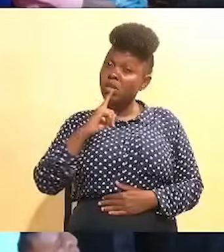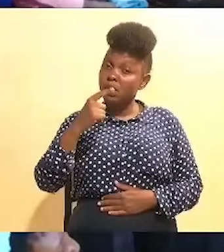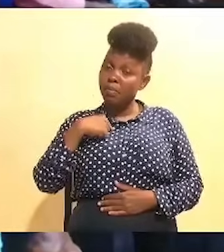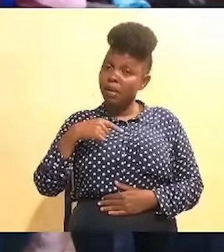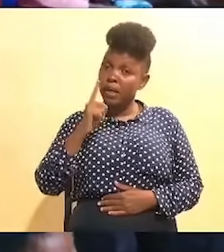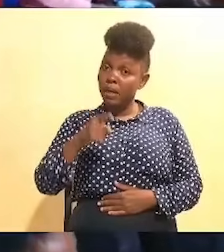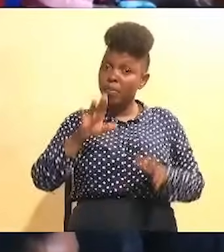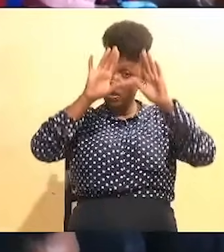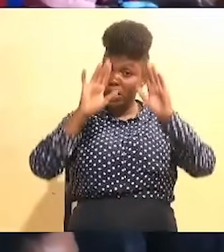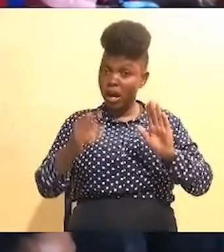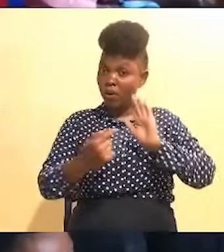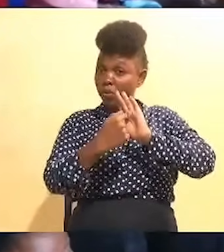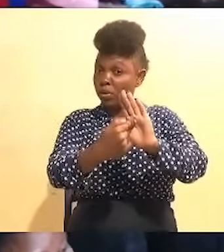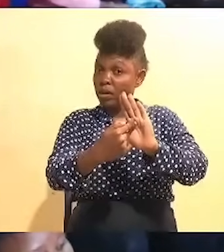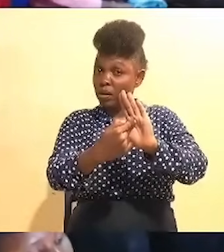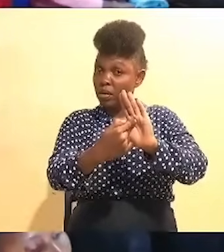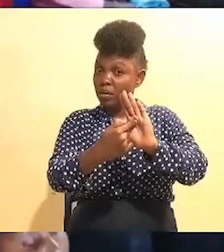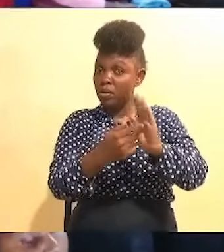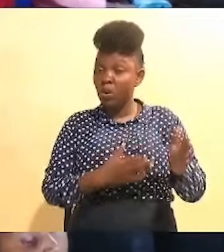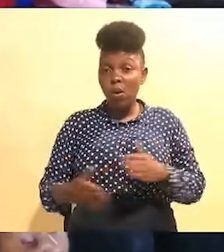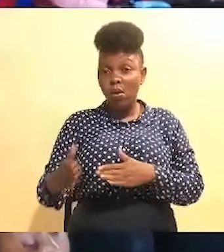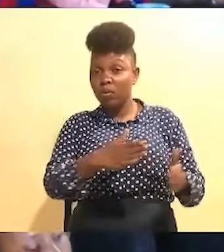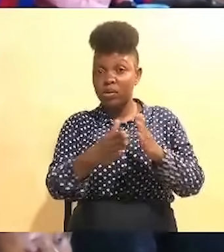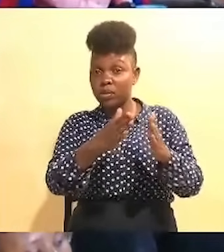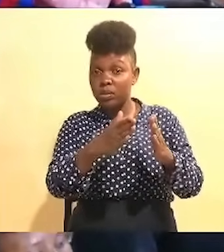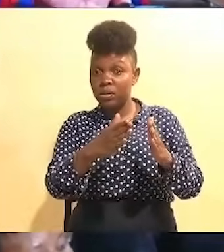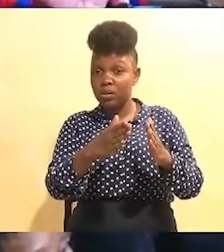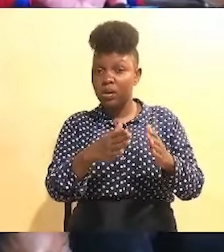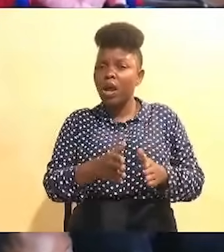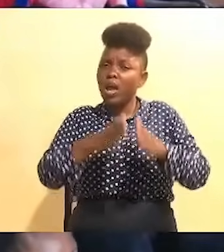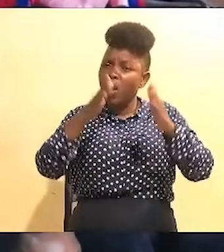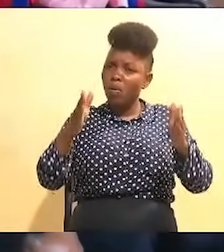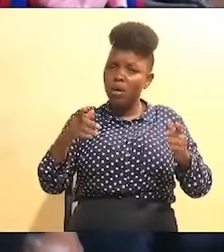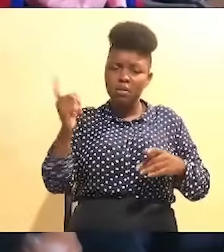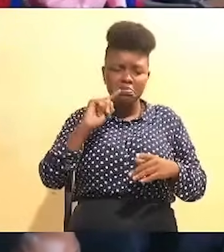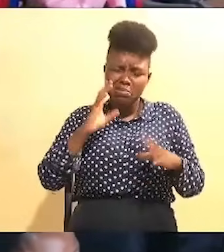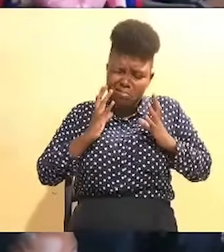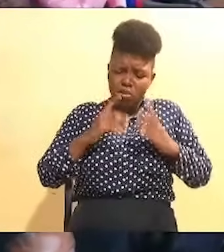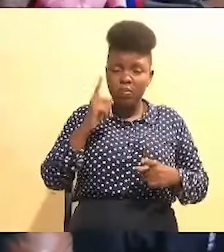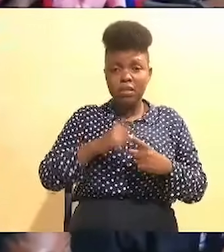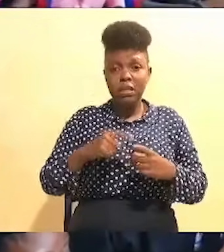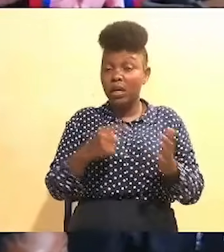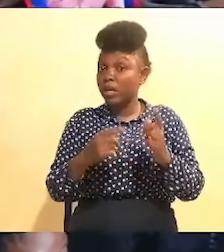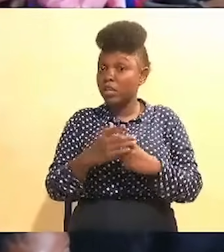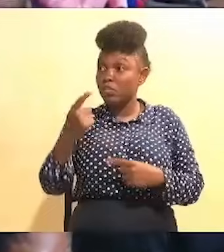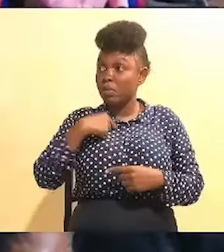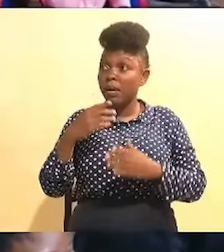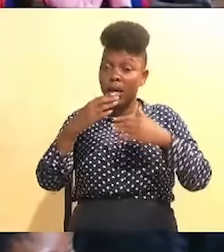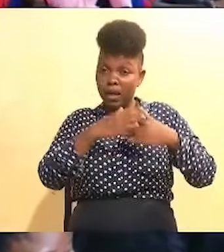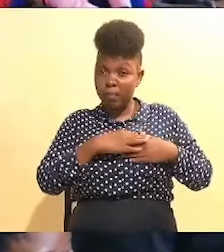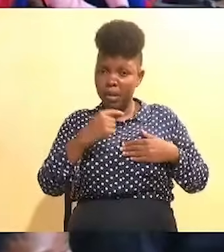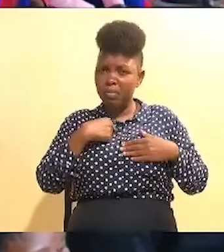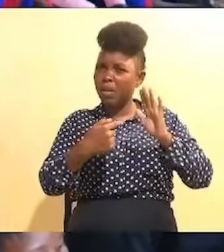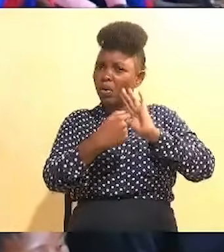tayari kuonyesha kwa njia ya wazi kabisa. Siogopi tena. Yesu ananipenda na mimi naonyesha